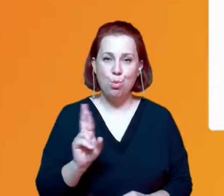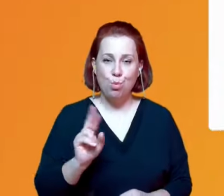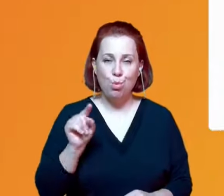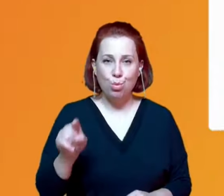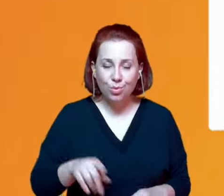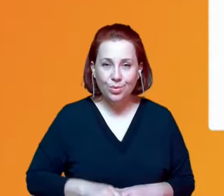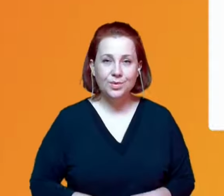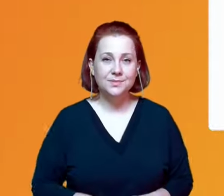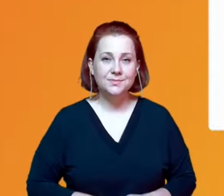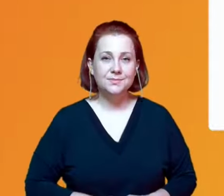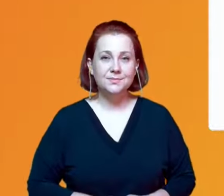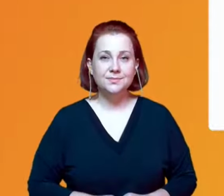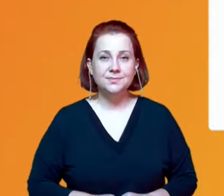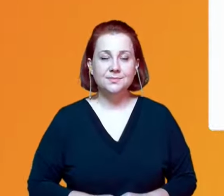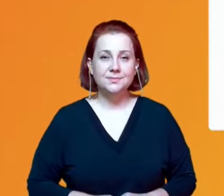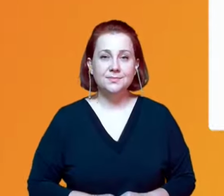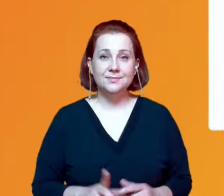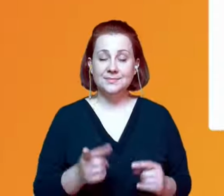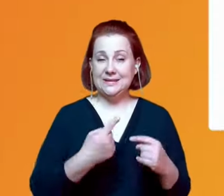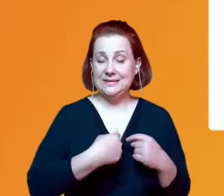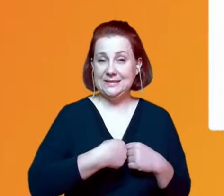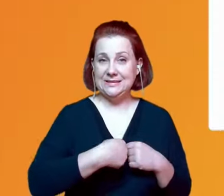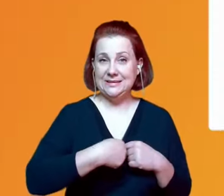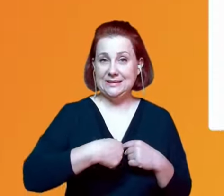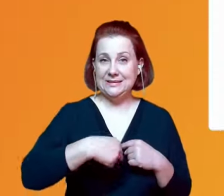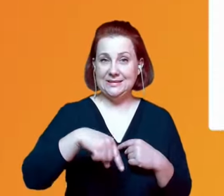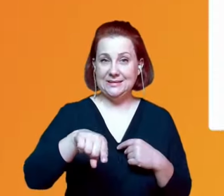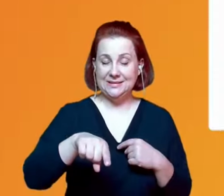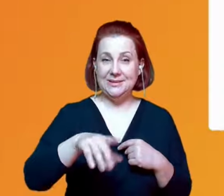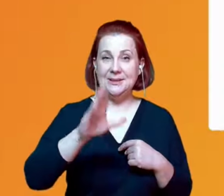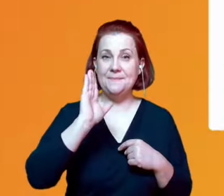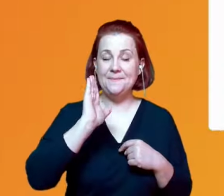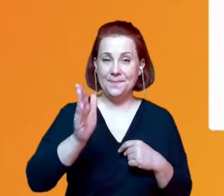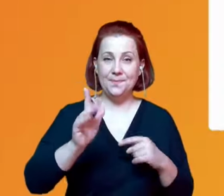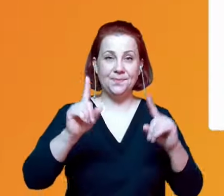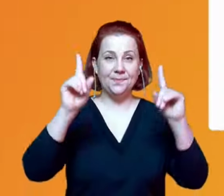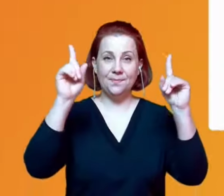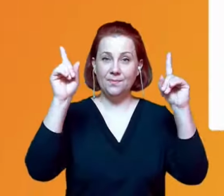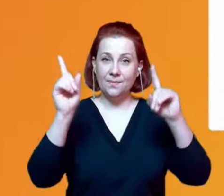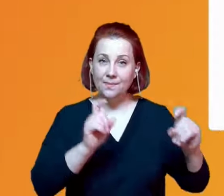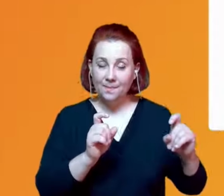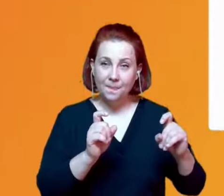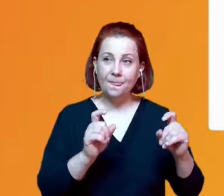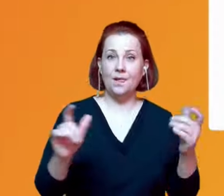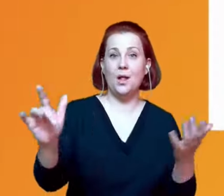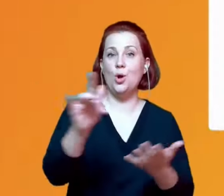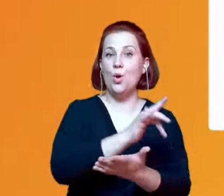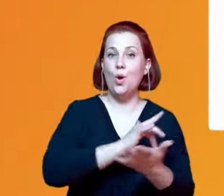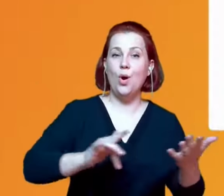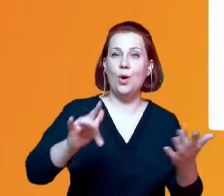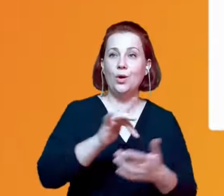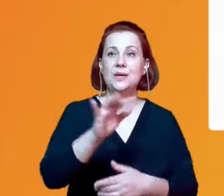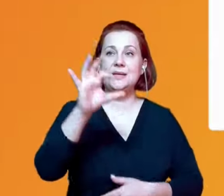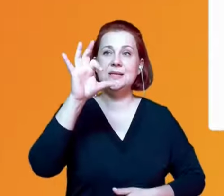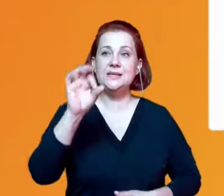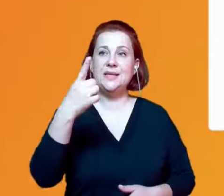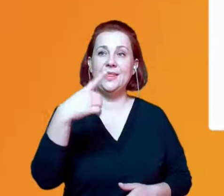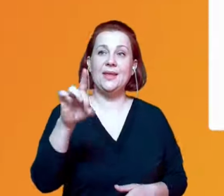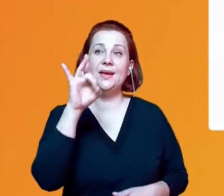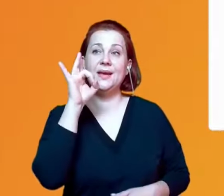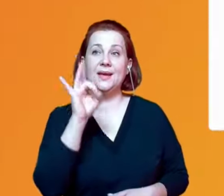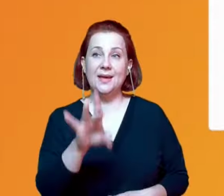I wkrótce będziemy uruchamiać ośrodek SDG, to